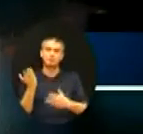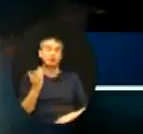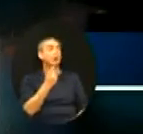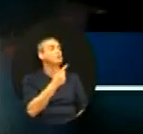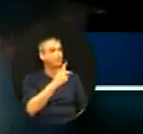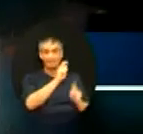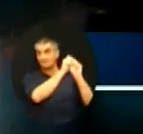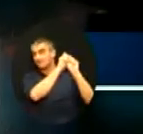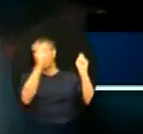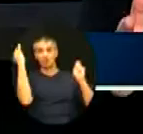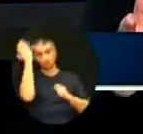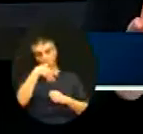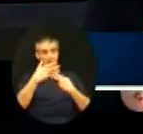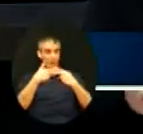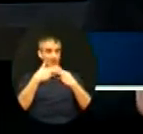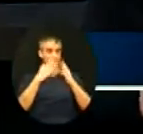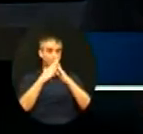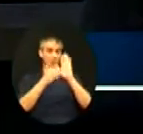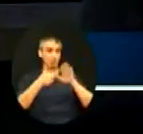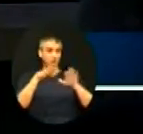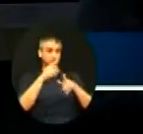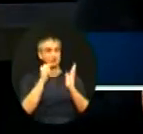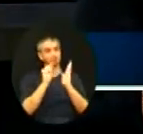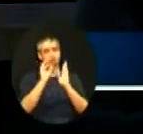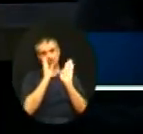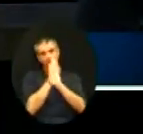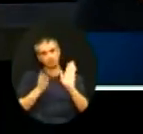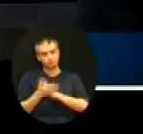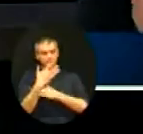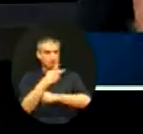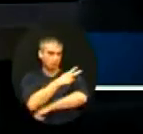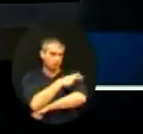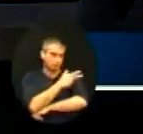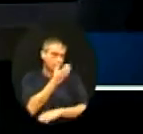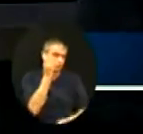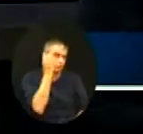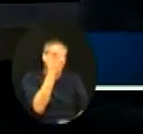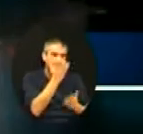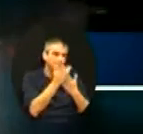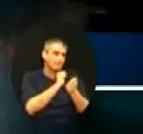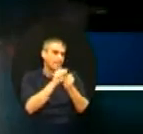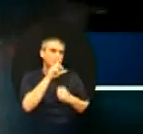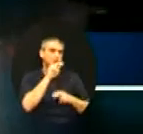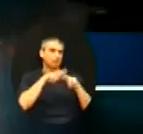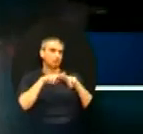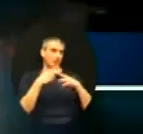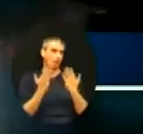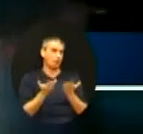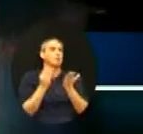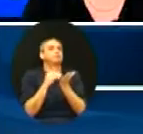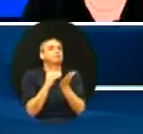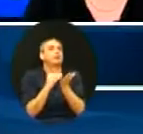לממשלה? וילון שחור שתלו ליד בית ראש הממשלה כדי להסתיר את החוקרים. שטויות הבל, הם מחקו את הציוץ הזה אחר כך. אז בשביל